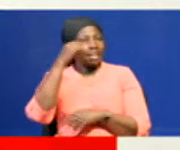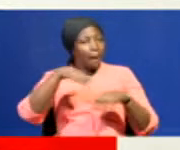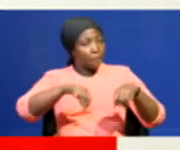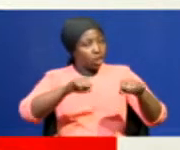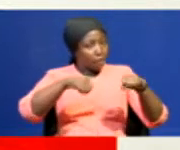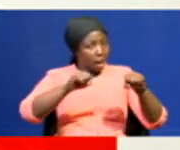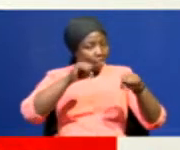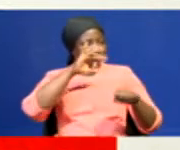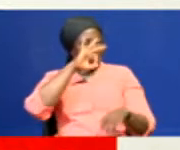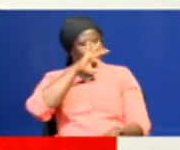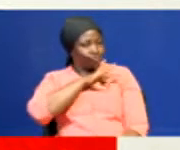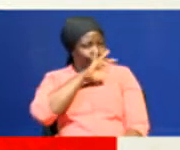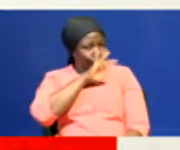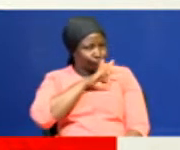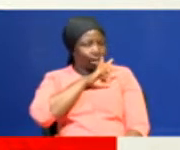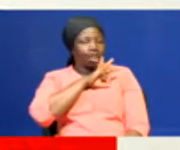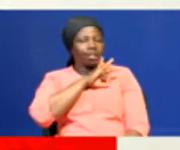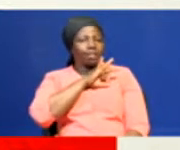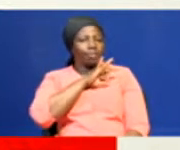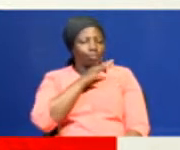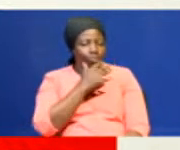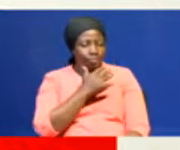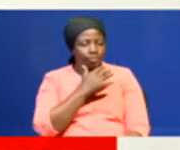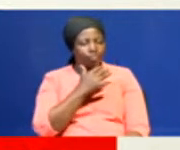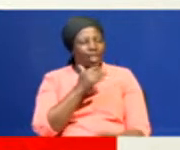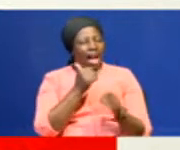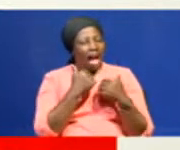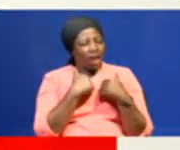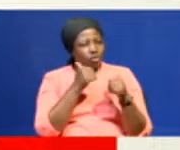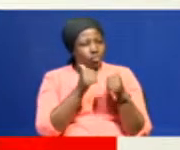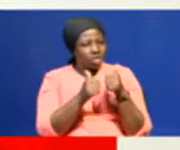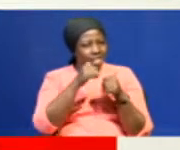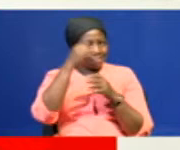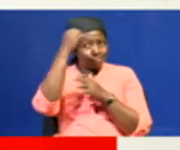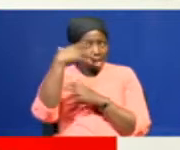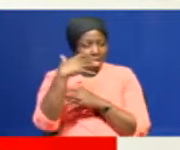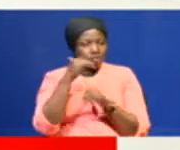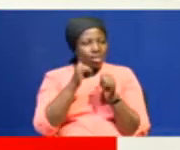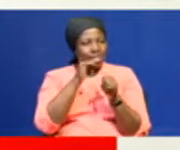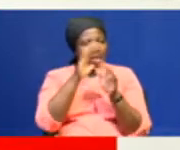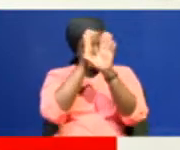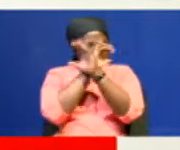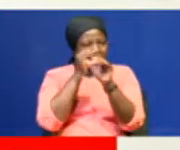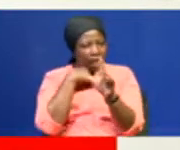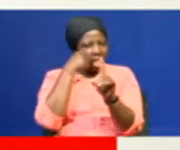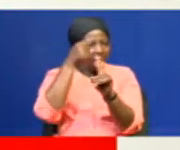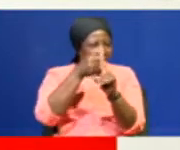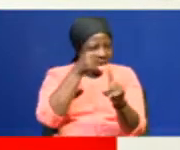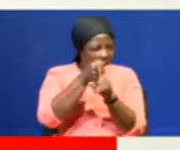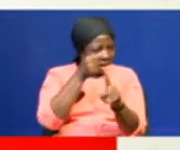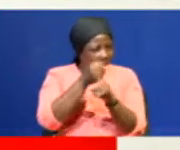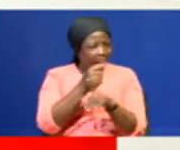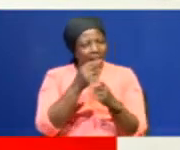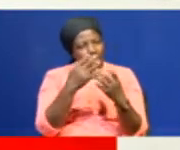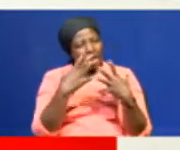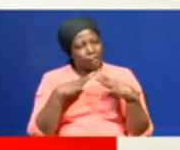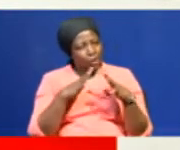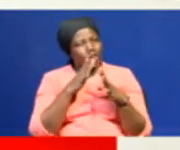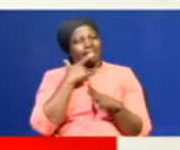rais amezipigia upatu zaidi, na pia wengi tu wale ambao wanahusika katika sekta hiyo wanasema ni zafueni, je, ni